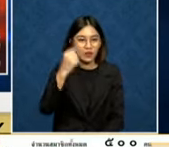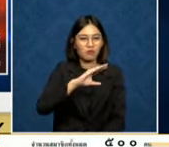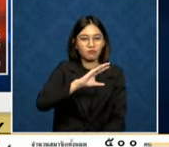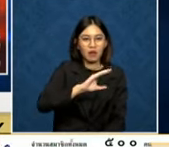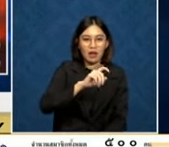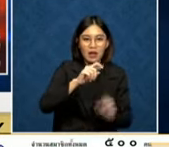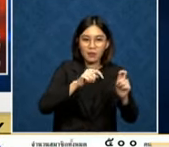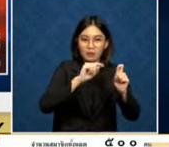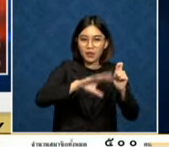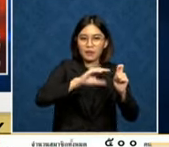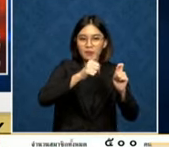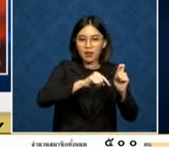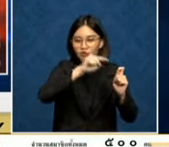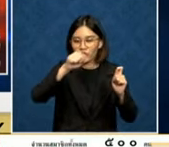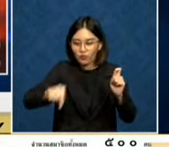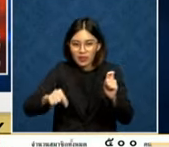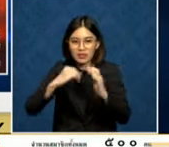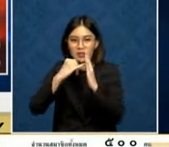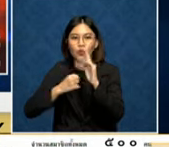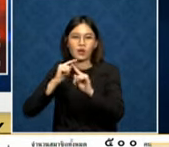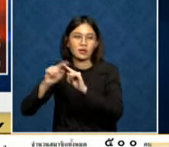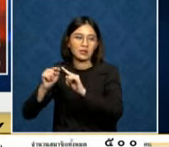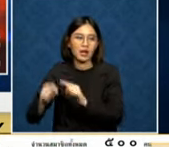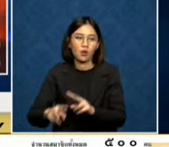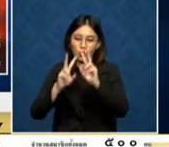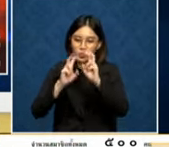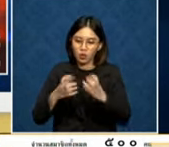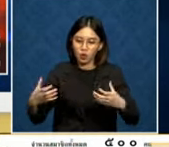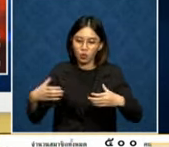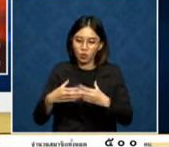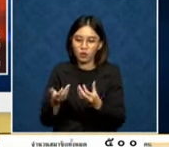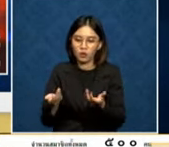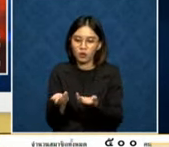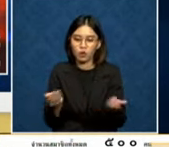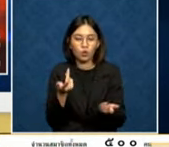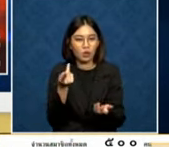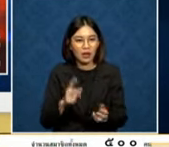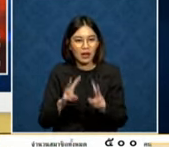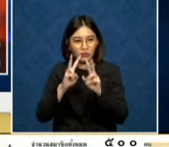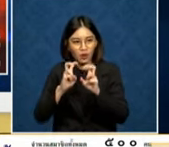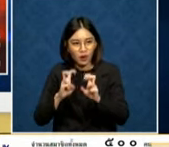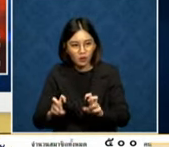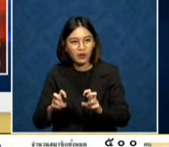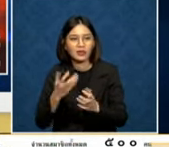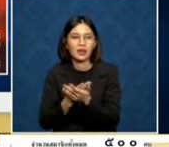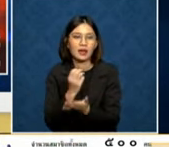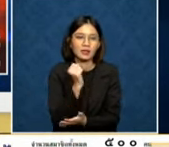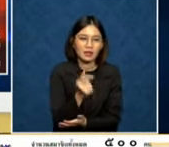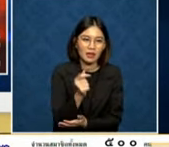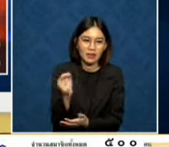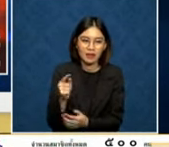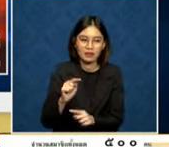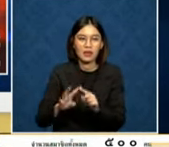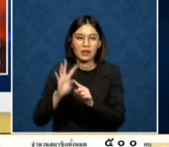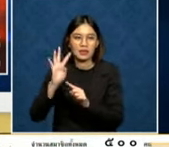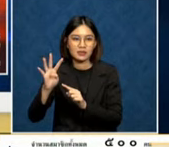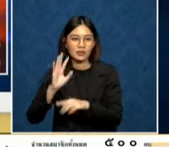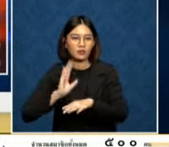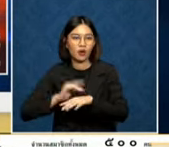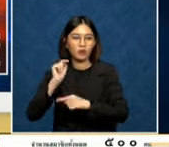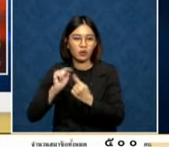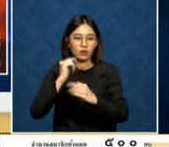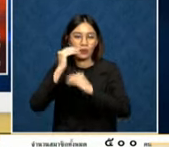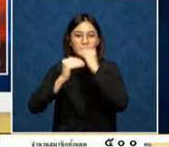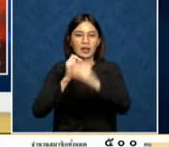หลักสู่เมืองหน้าเที่ยว 3ทำการวิเคราะห์กลุ่มลูกค้าค่ะเพื่อกระตุ้นการใช้จ่ายและเพิ่มการท่องเที่ยวมูลค่าสูง 4เพิ่มศักยภาพ